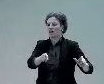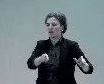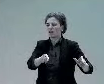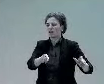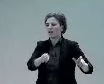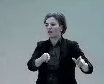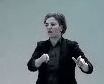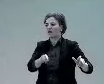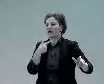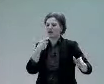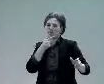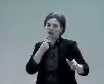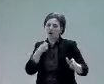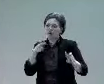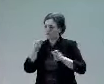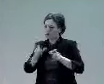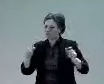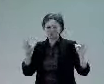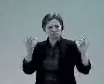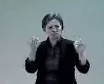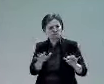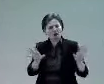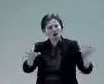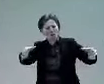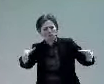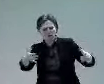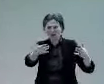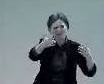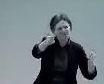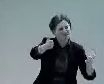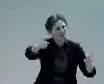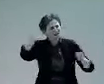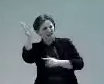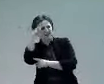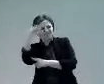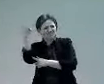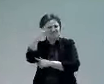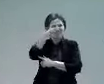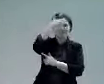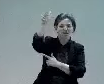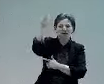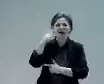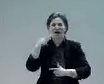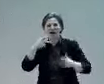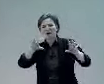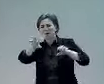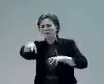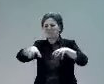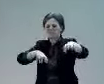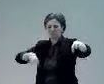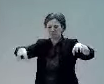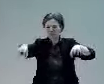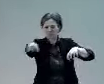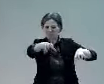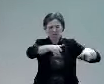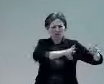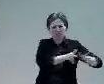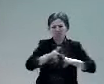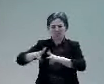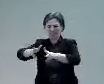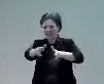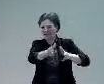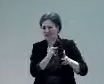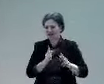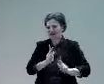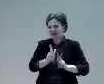vedere le persone ritrovare l'altra sera un senso di comunità, salutarsi agitando le sardine, fermarsi a fare capannelli intorno a Piazza Maggiore